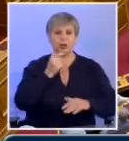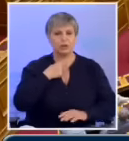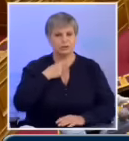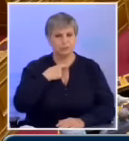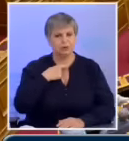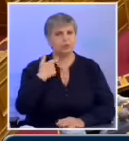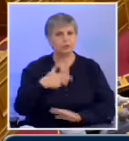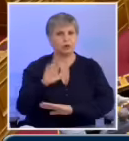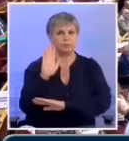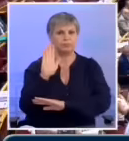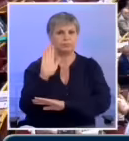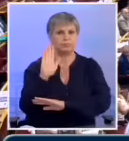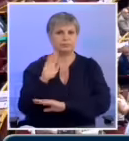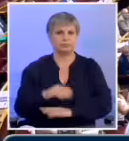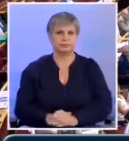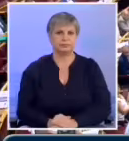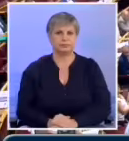τους.